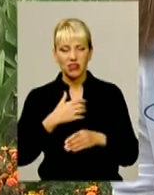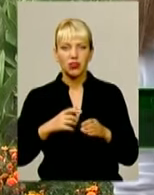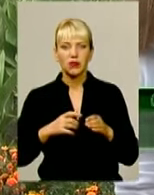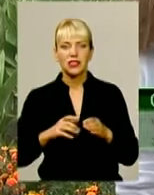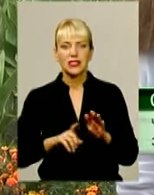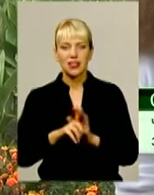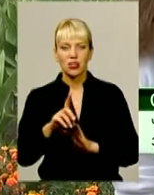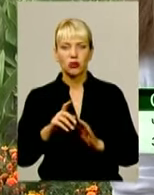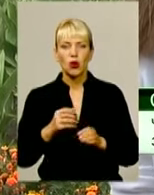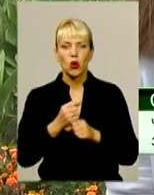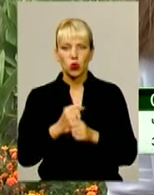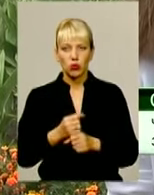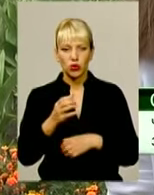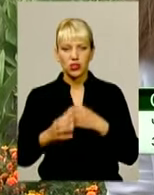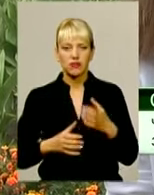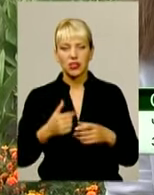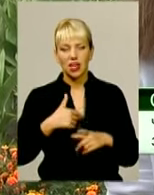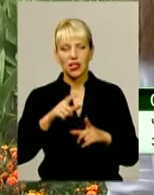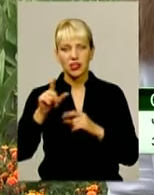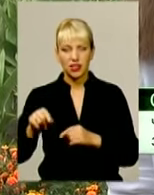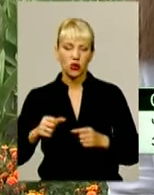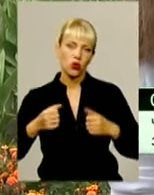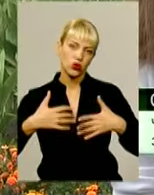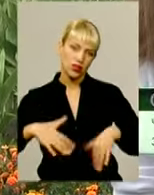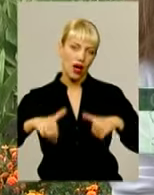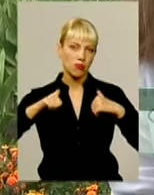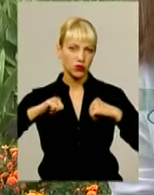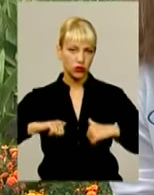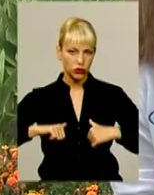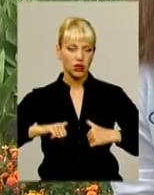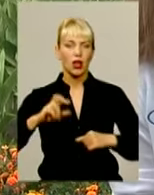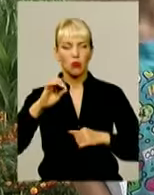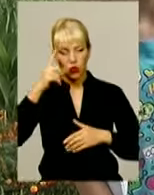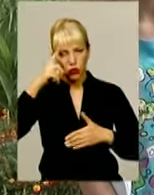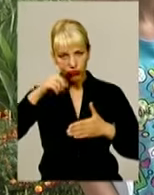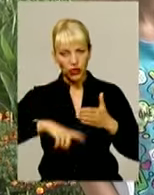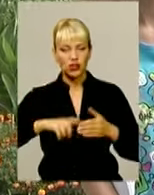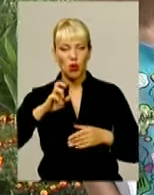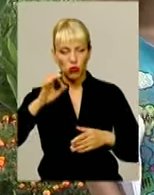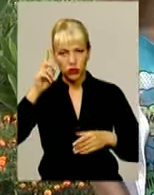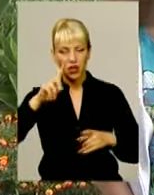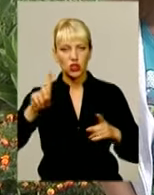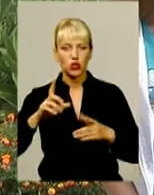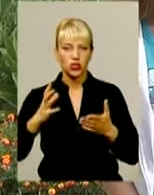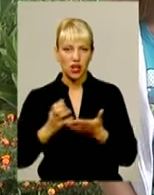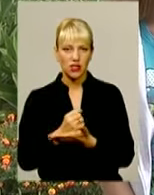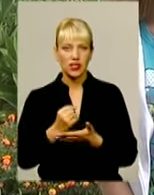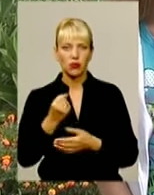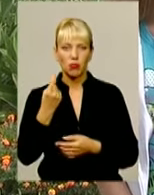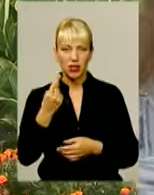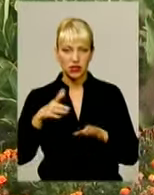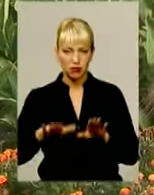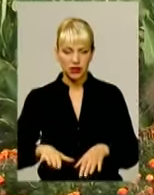їхала дуже розслабленно і вірено, я знала, що я займу перше місце. Шлях до чемпіонства проліг через чотири